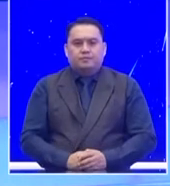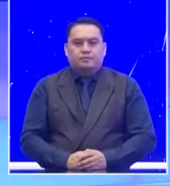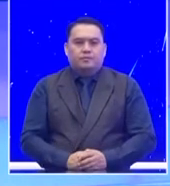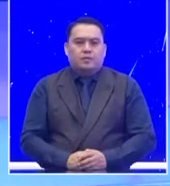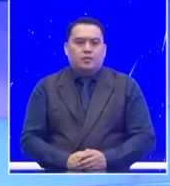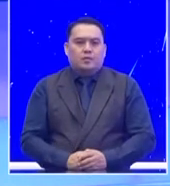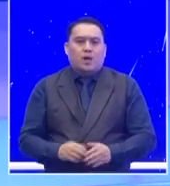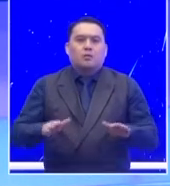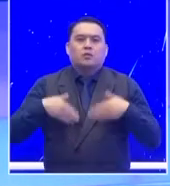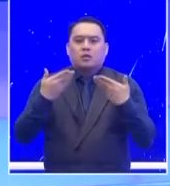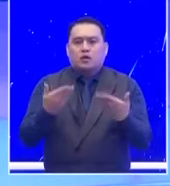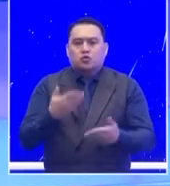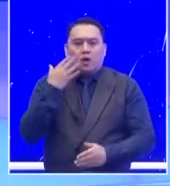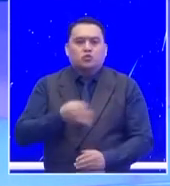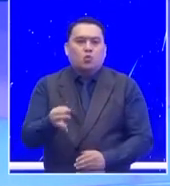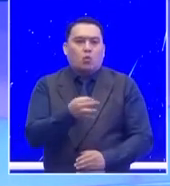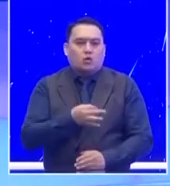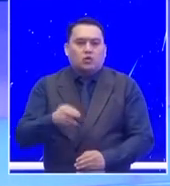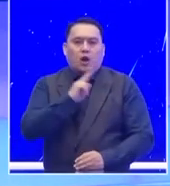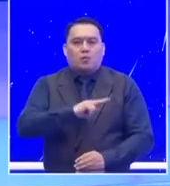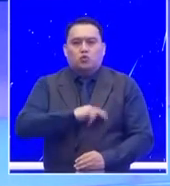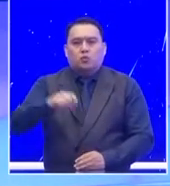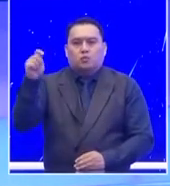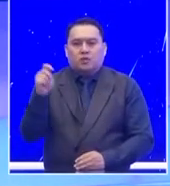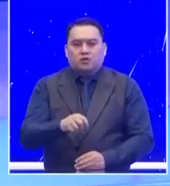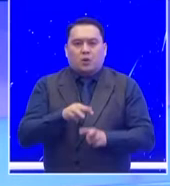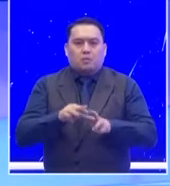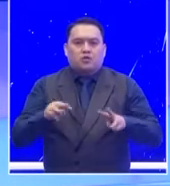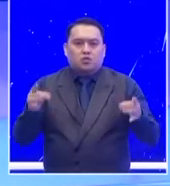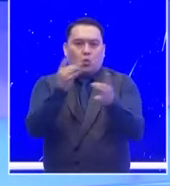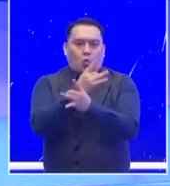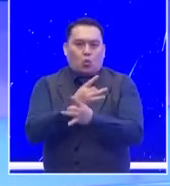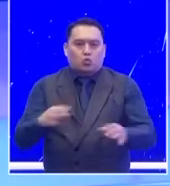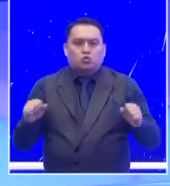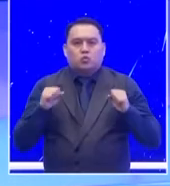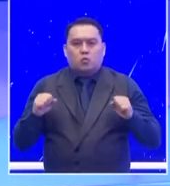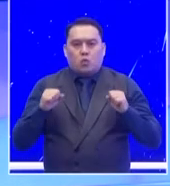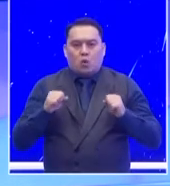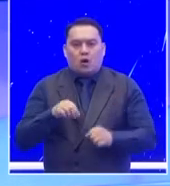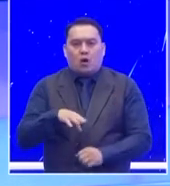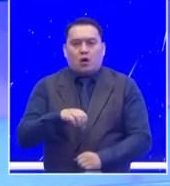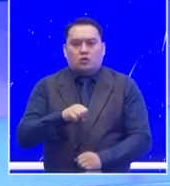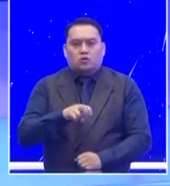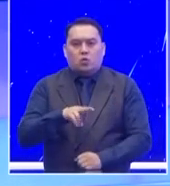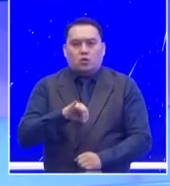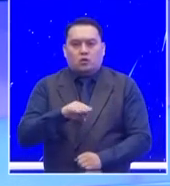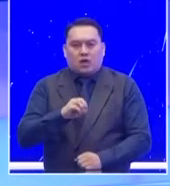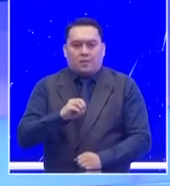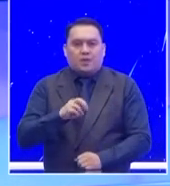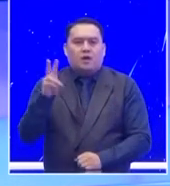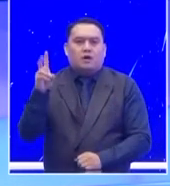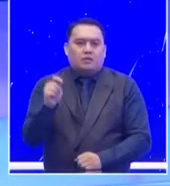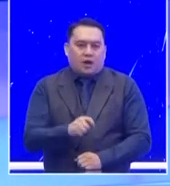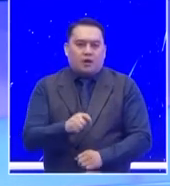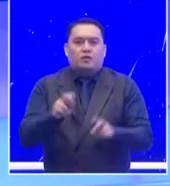Просьбы и предложения. В Алматинскую область с рабочей поездкой прибыла министр культуры и спорта Ахтуте Раимкулова. В рамках визита